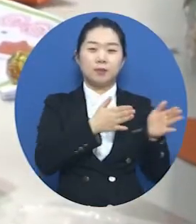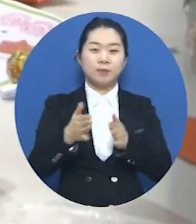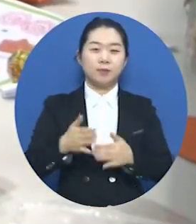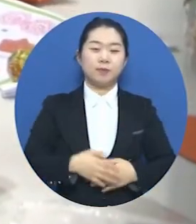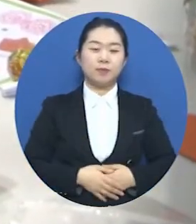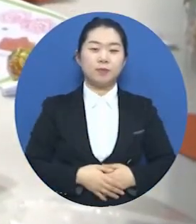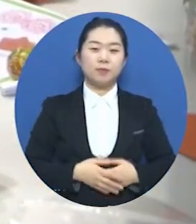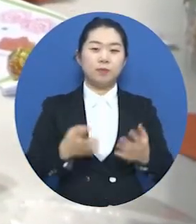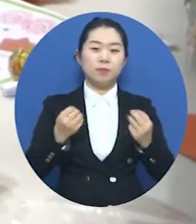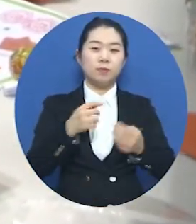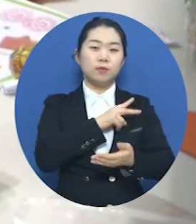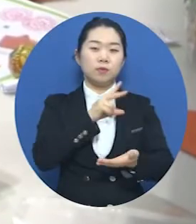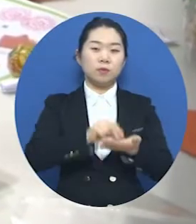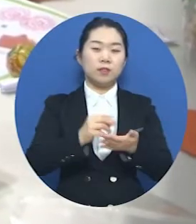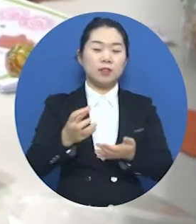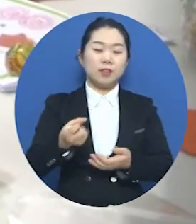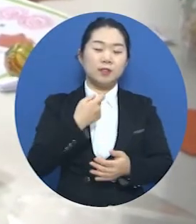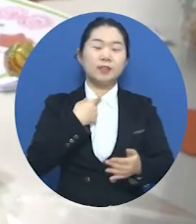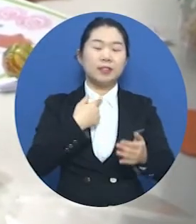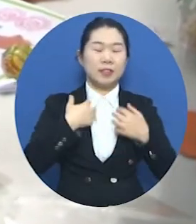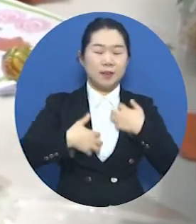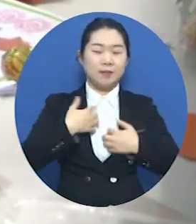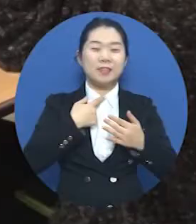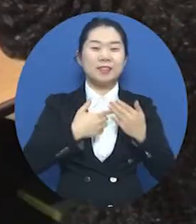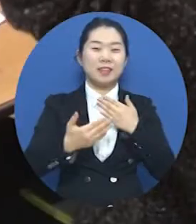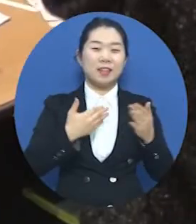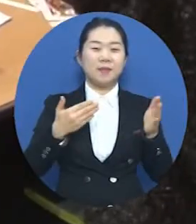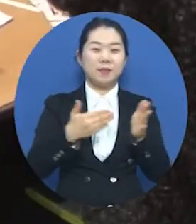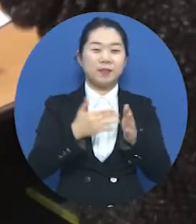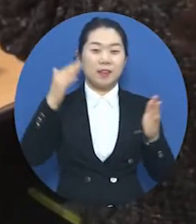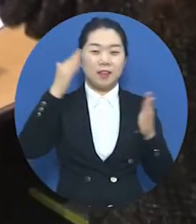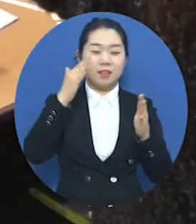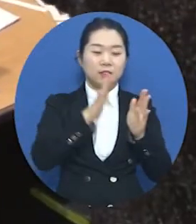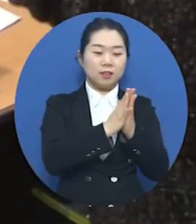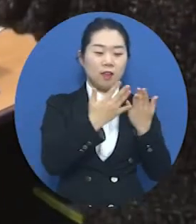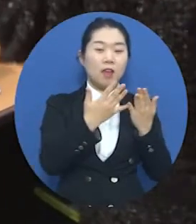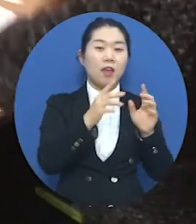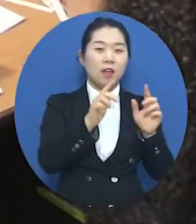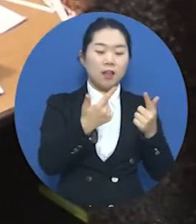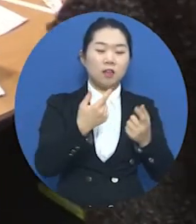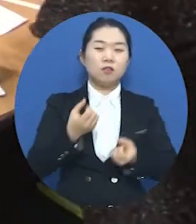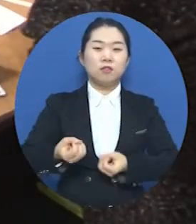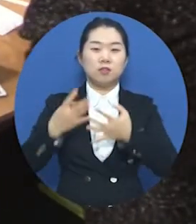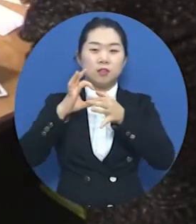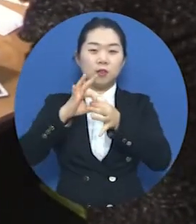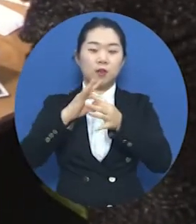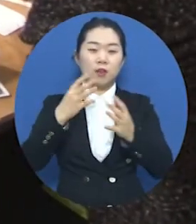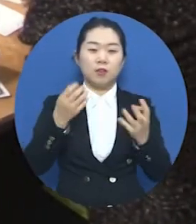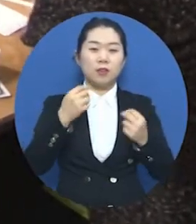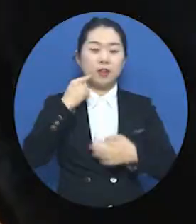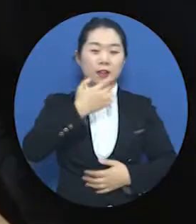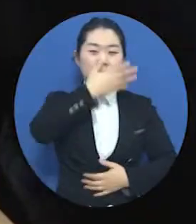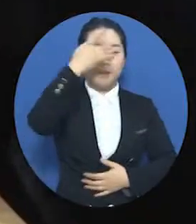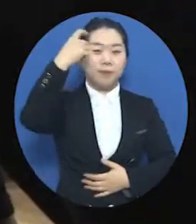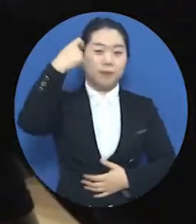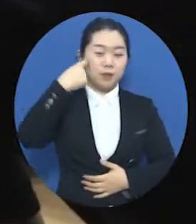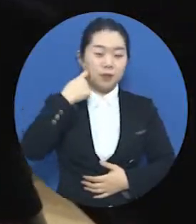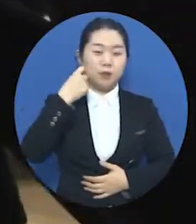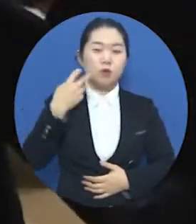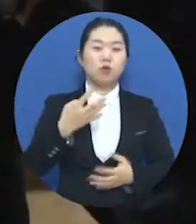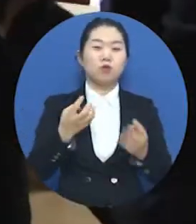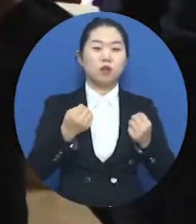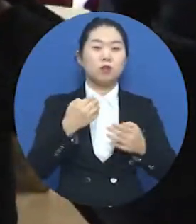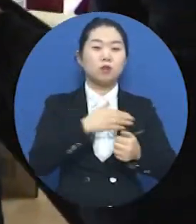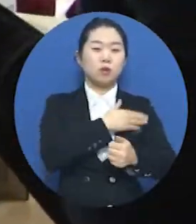수학을 주제로 재미있는 체험을 즐긴 우리 학생들. 교과서가 아닌 수학축제를 통해 수학의 아름다움을 느끼고